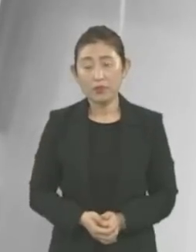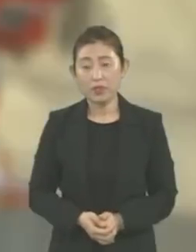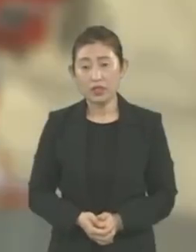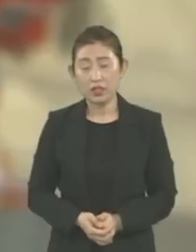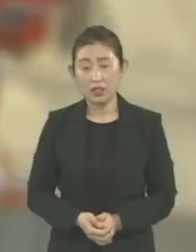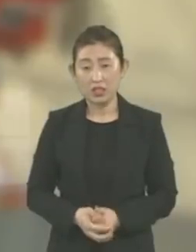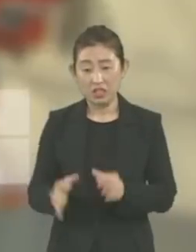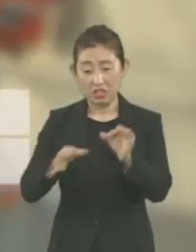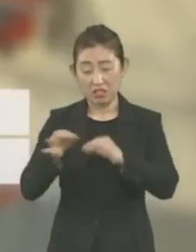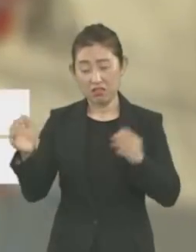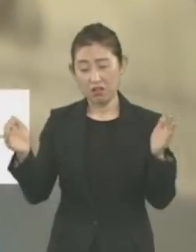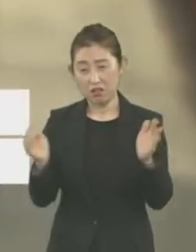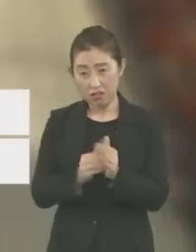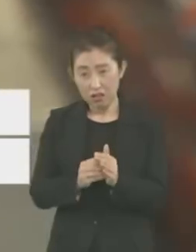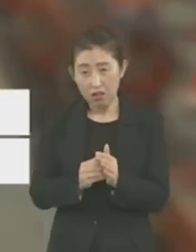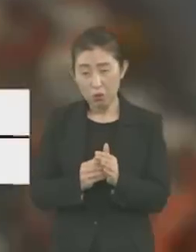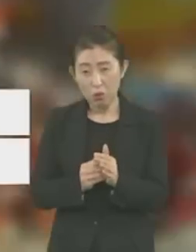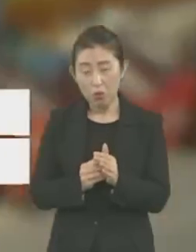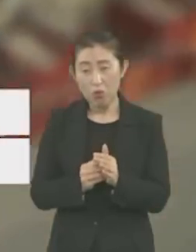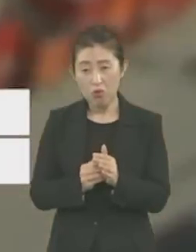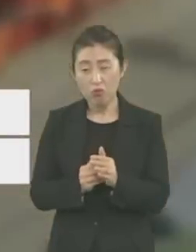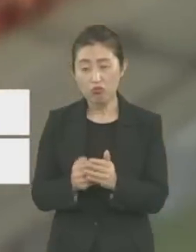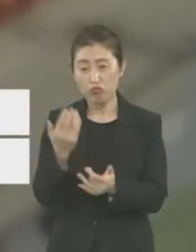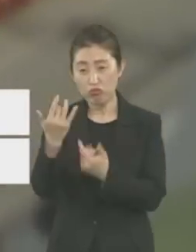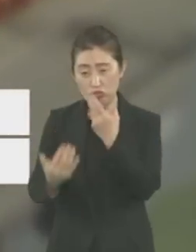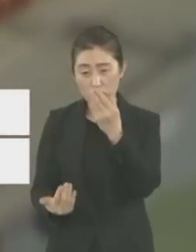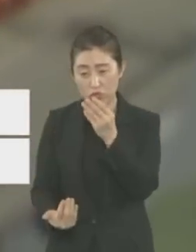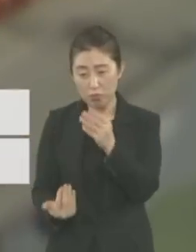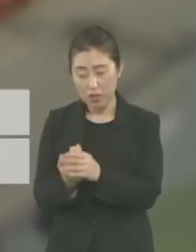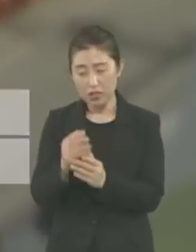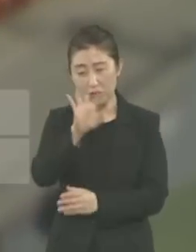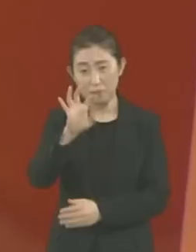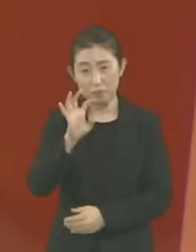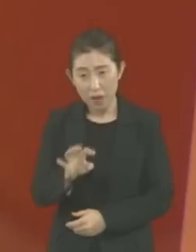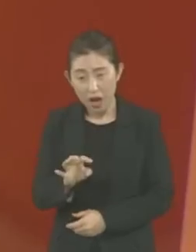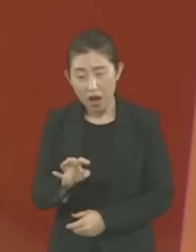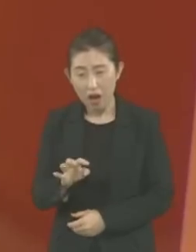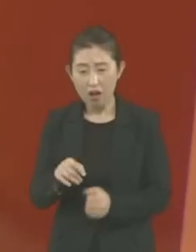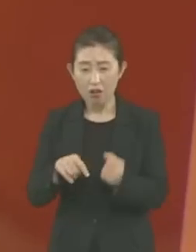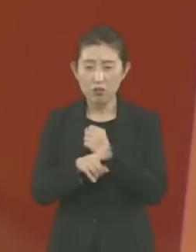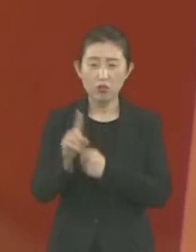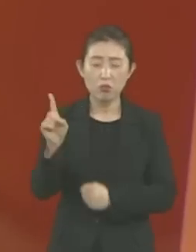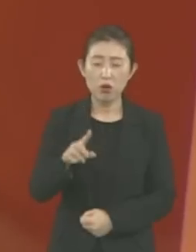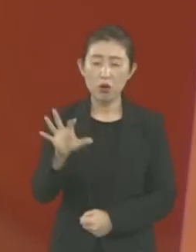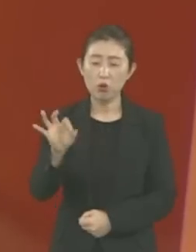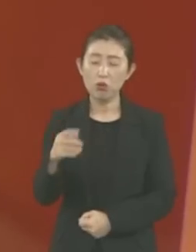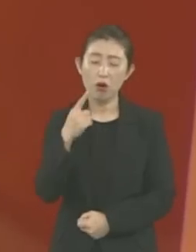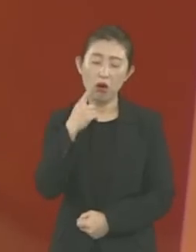한철 장사가 끝난 뒤 붕어빵 공장에서 발생했던 의문의 화재. 그 이유가 단지